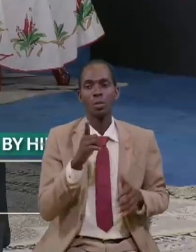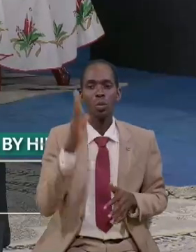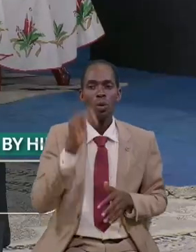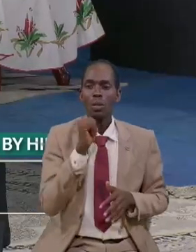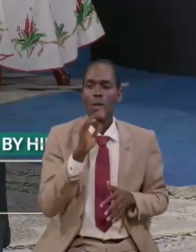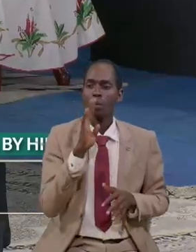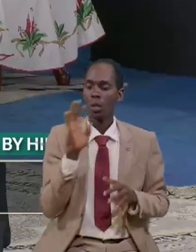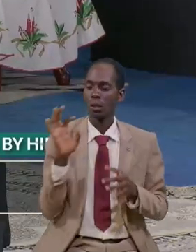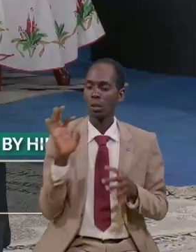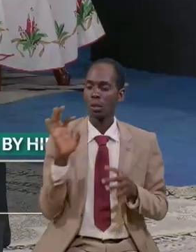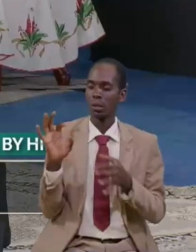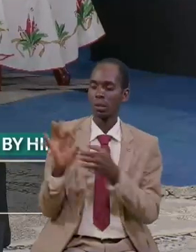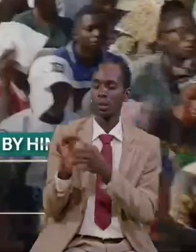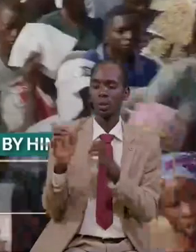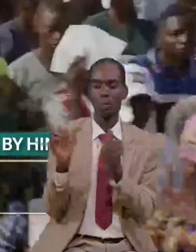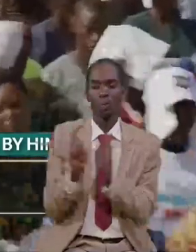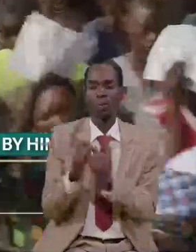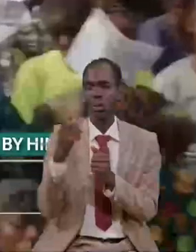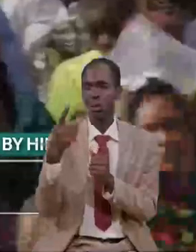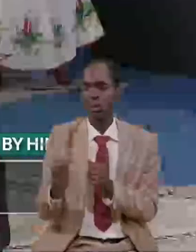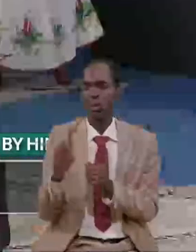pas joint à Judas.